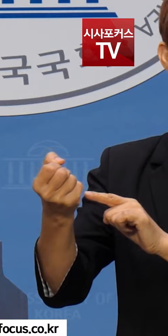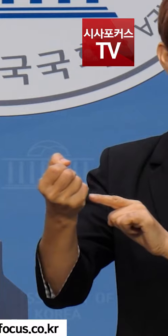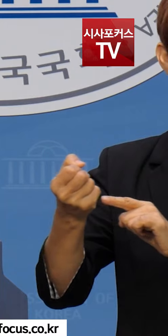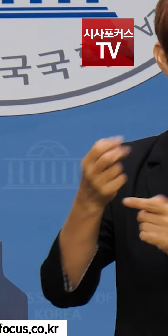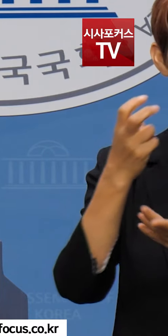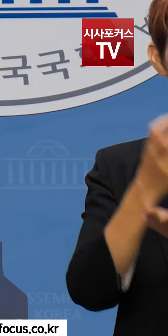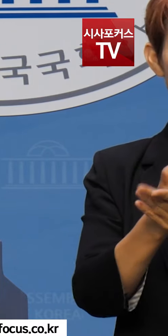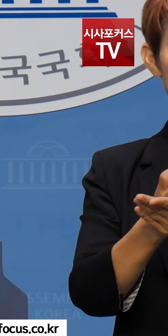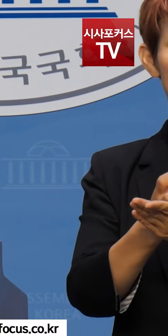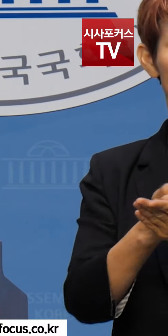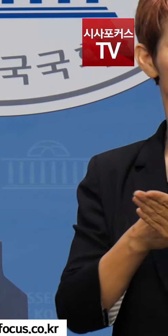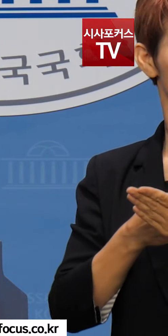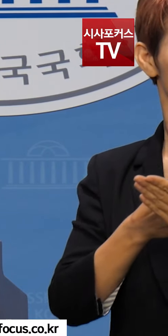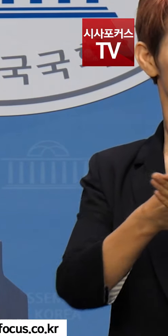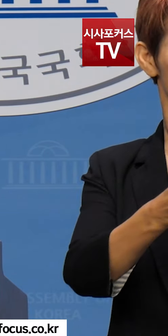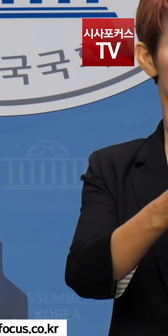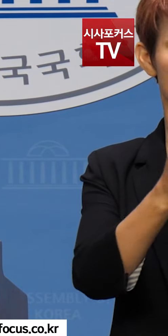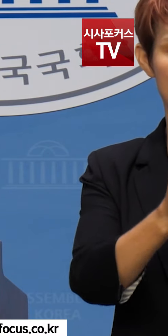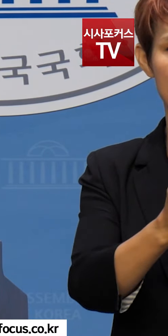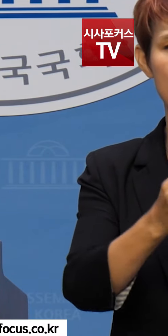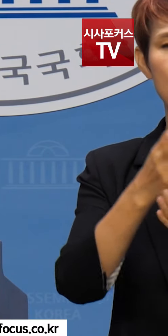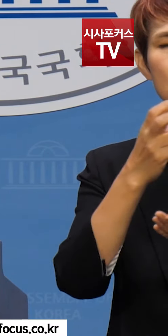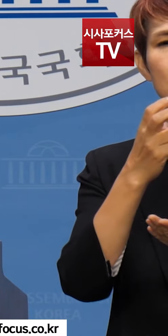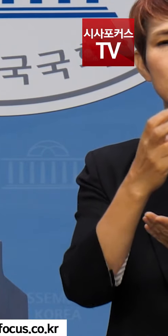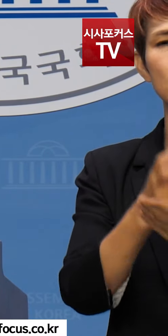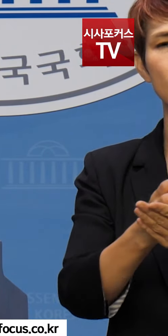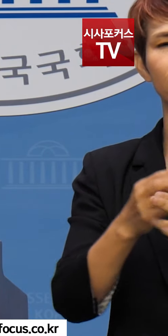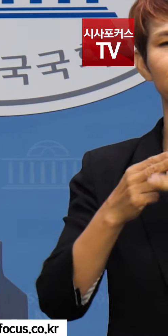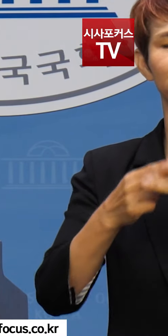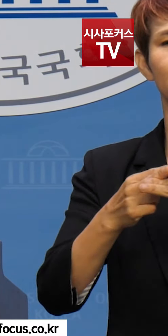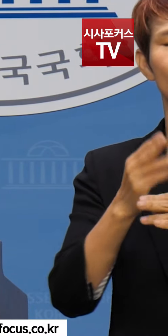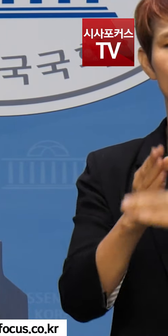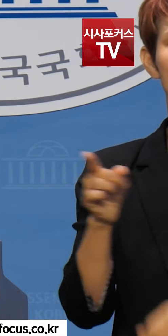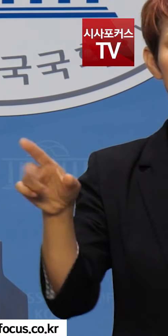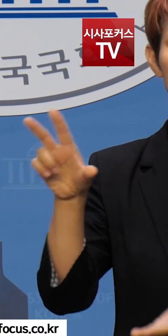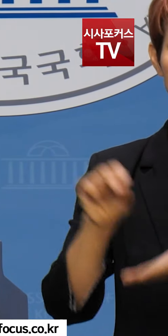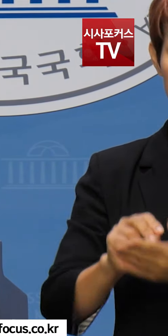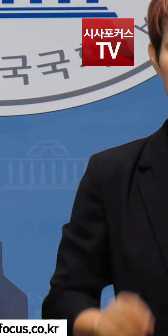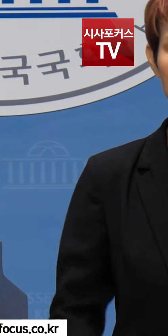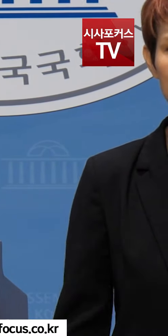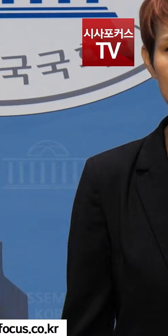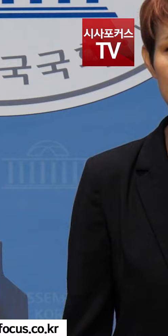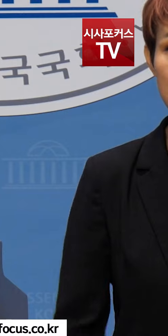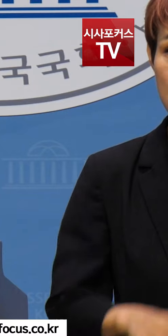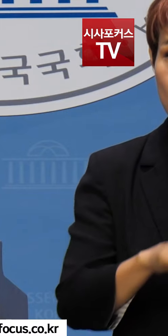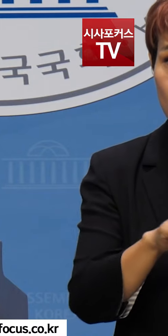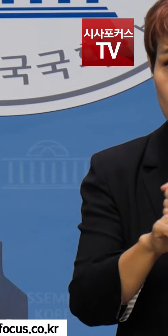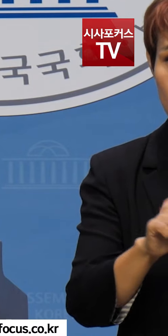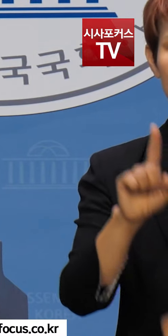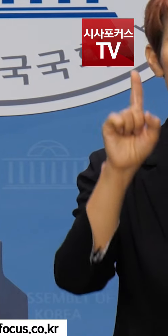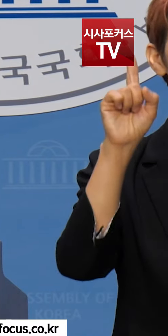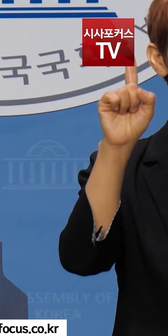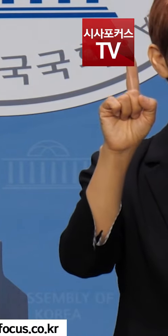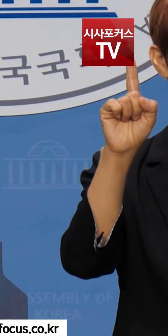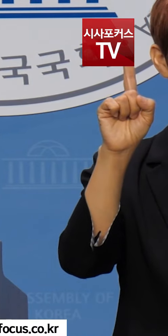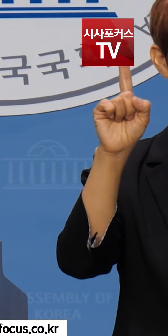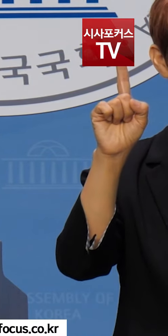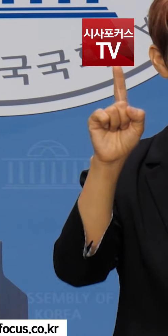입법권을 남용해 대한민국의 사법체계를 무너뜨리려 하고 있습니다. 이유는 단